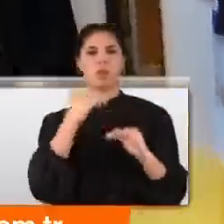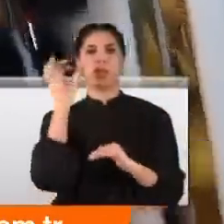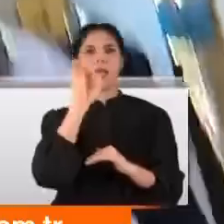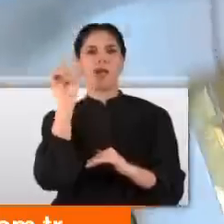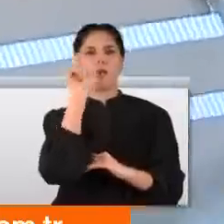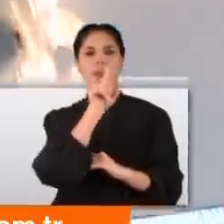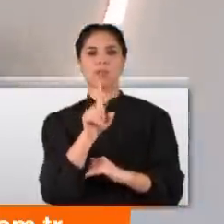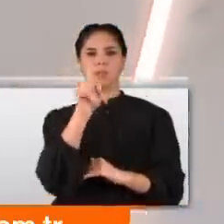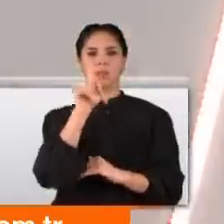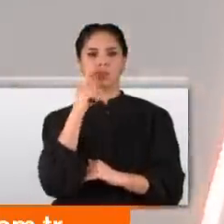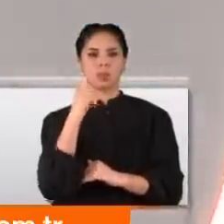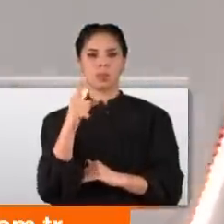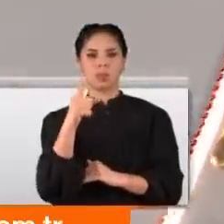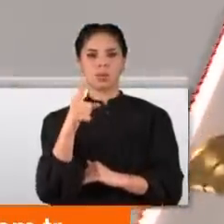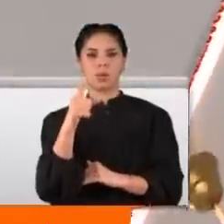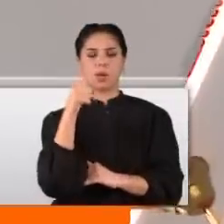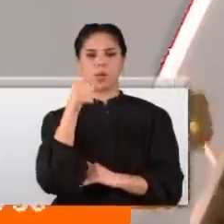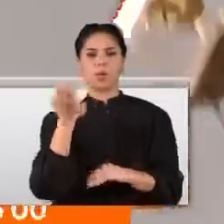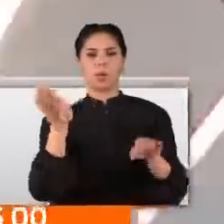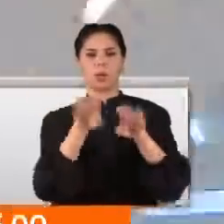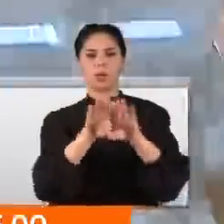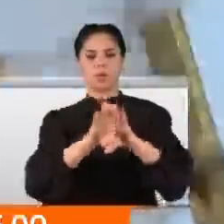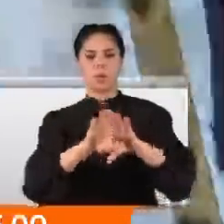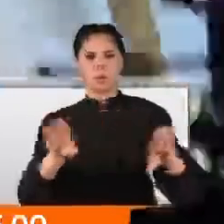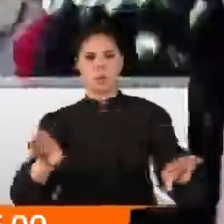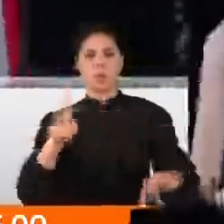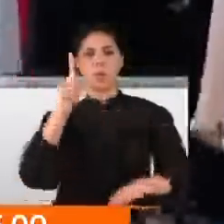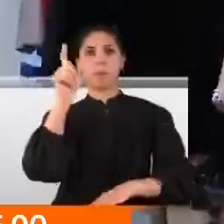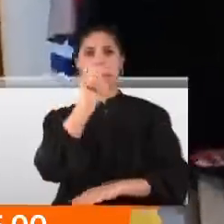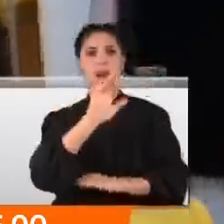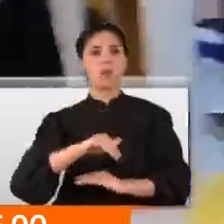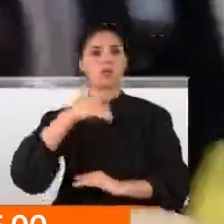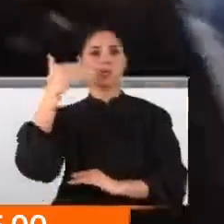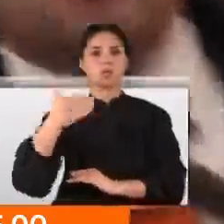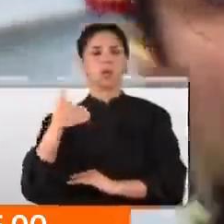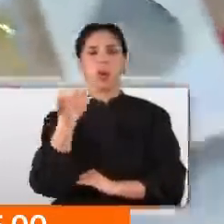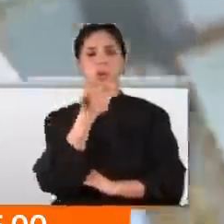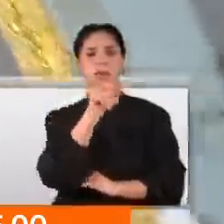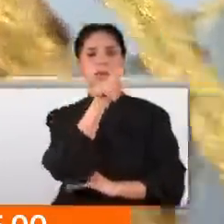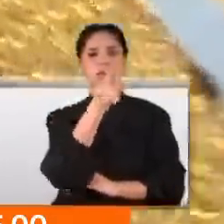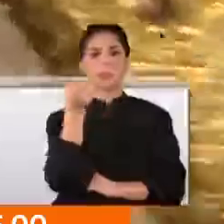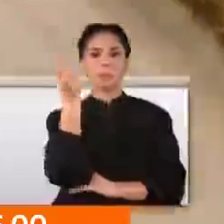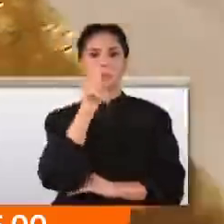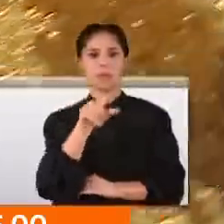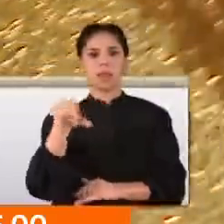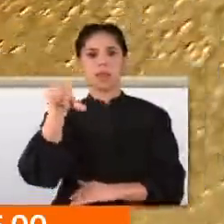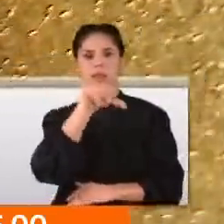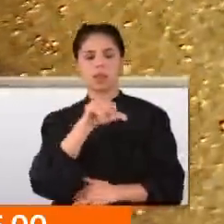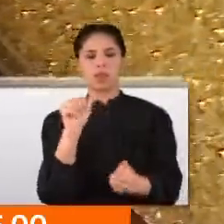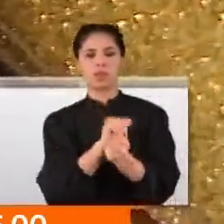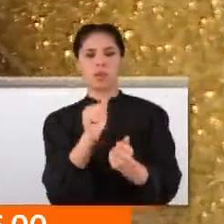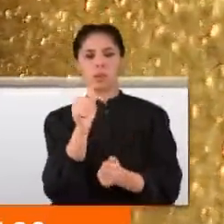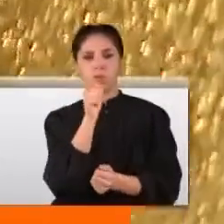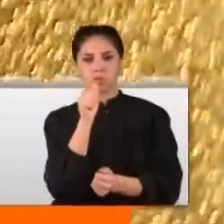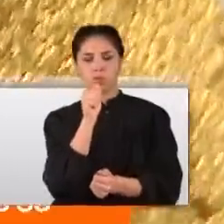ayında tam da başımın üstündeki alanda açıldı. Orayı kapattırdıktan 1 ay sonra ise hemen yanında açıldı. Oradan da yağ, çamaşır